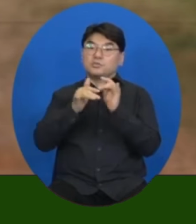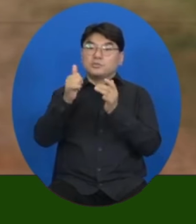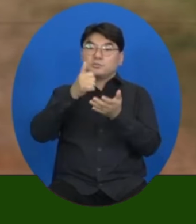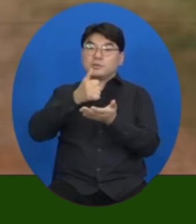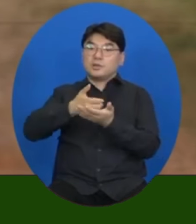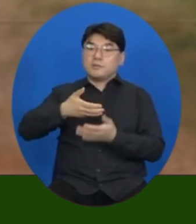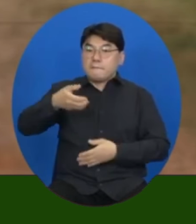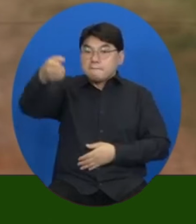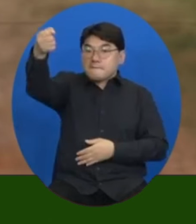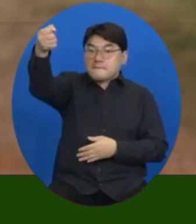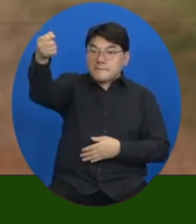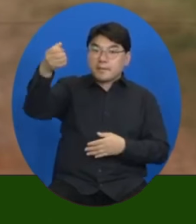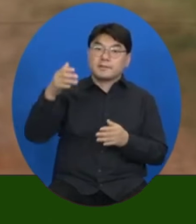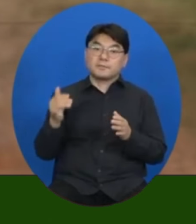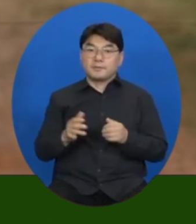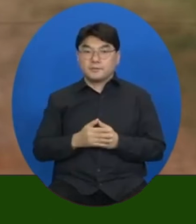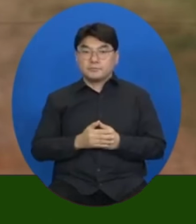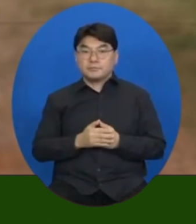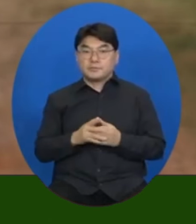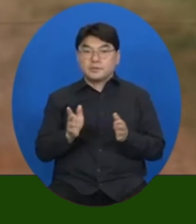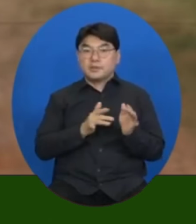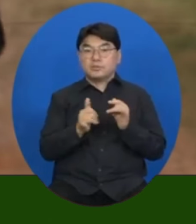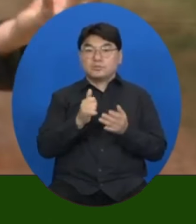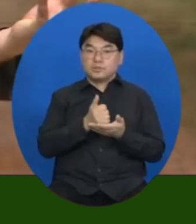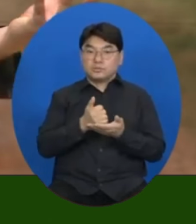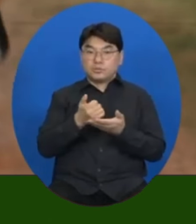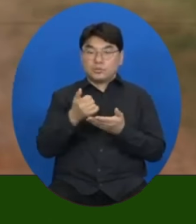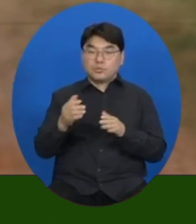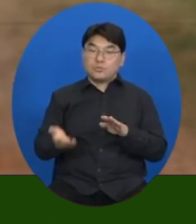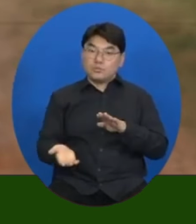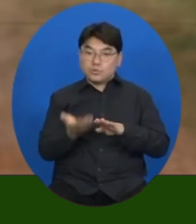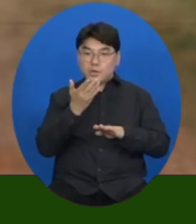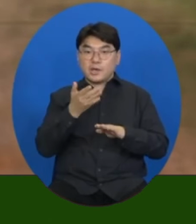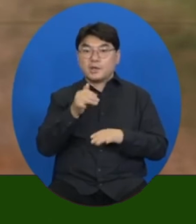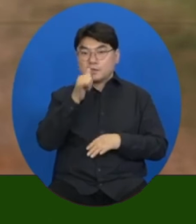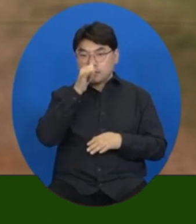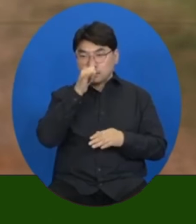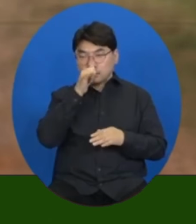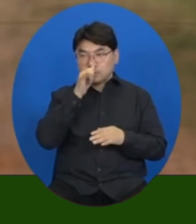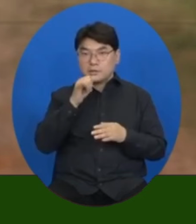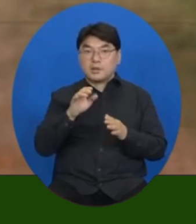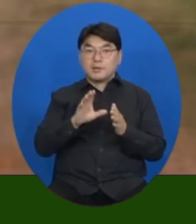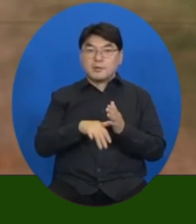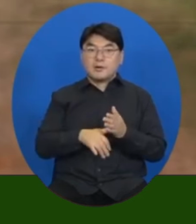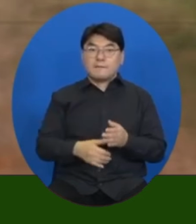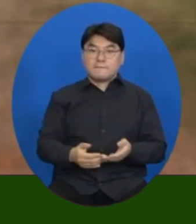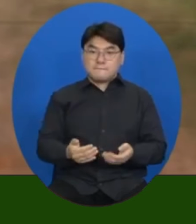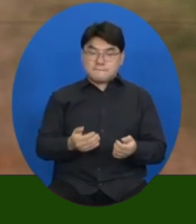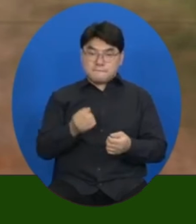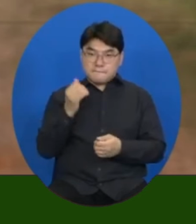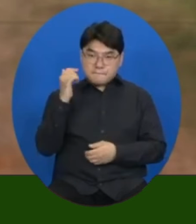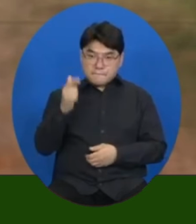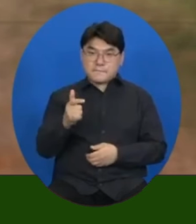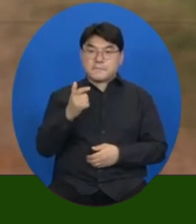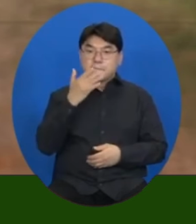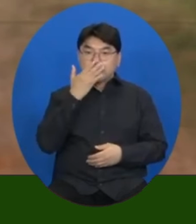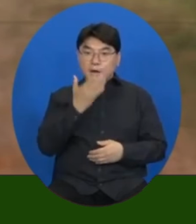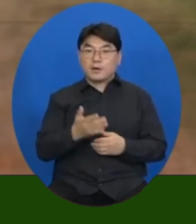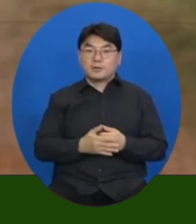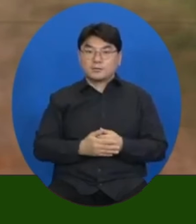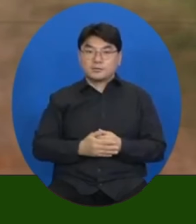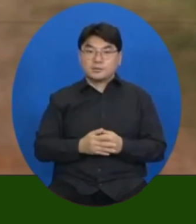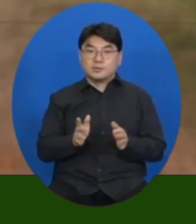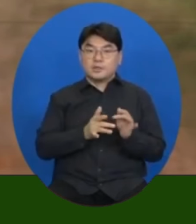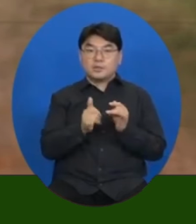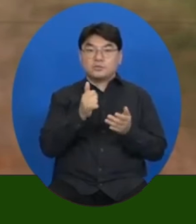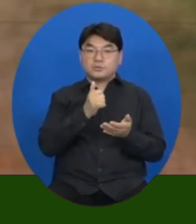집은 모퉁이 돌리신 예수 그리스도 위해 세워질 때만 가능함을 여러분 믿으시기 축복합니다 그러니까 사실은 예수님이 유일한